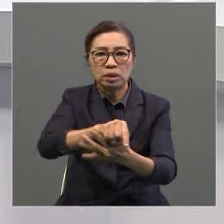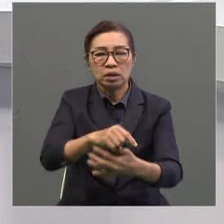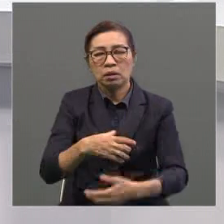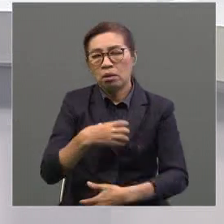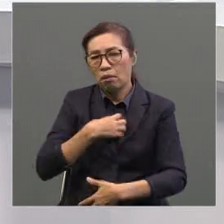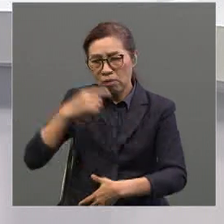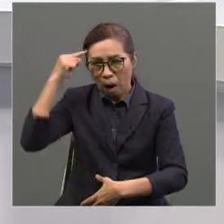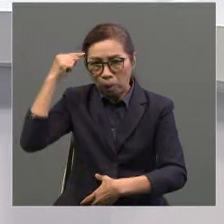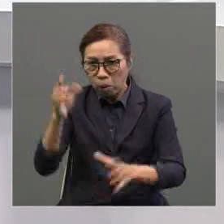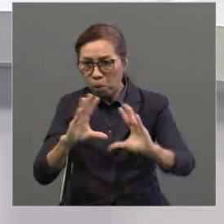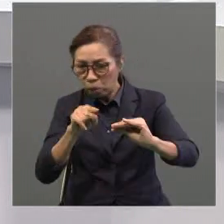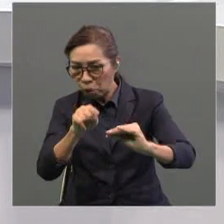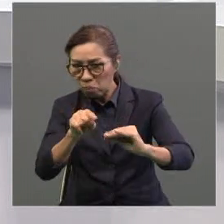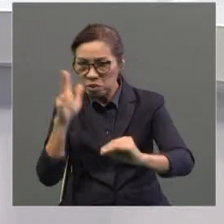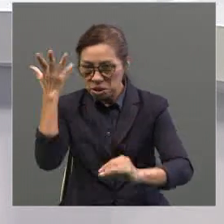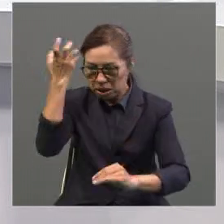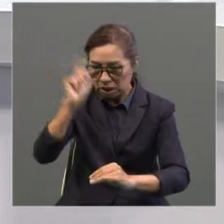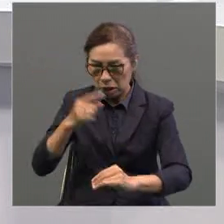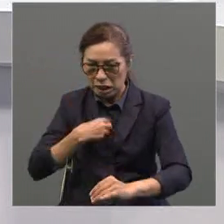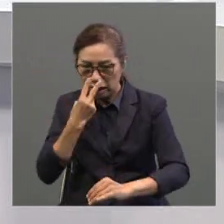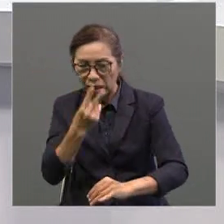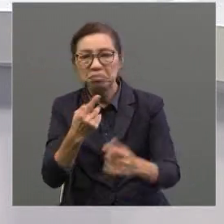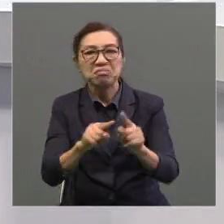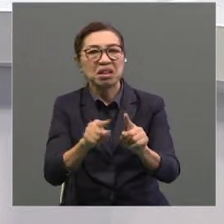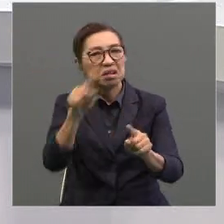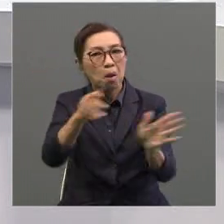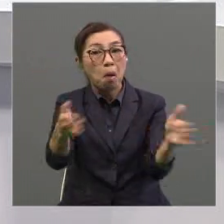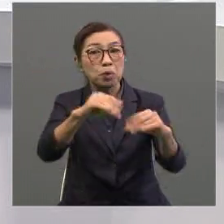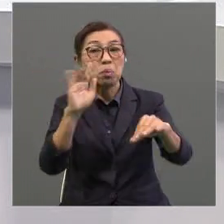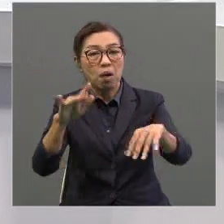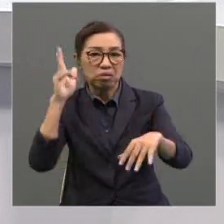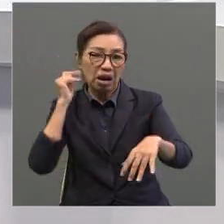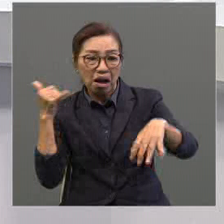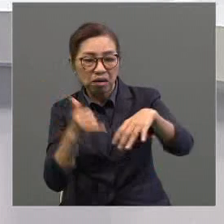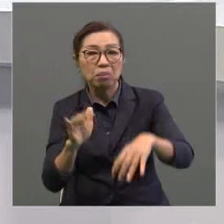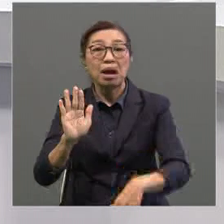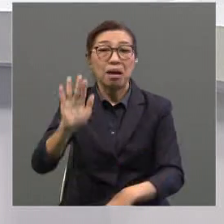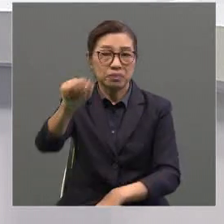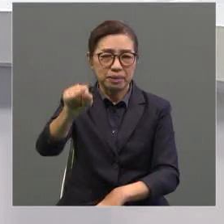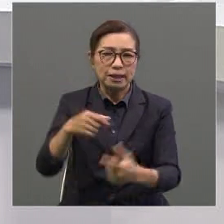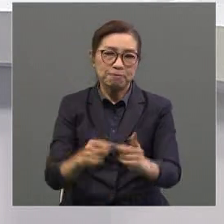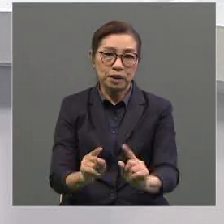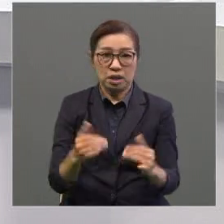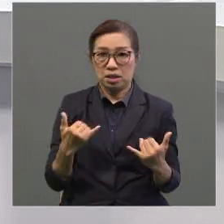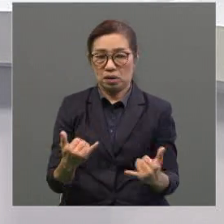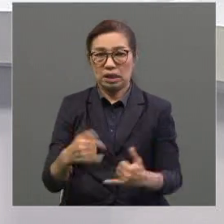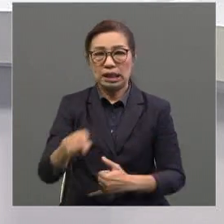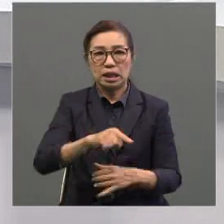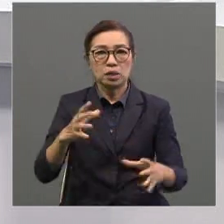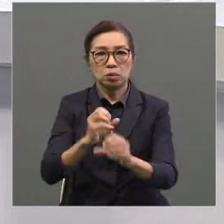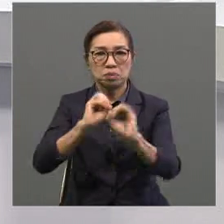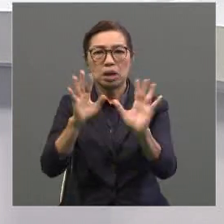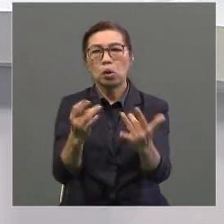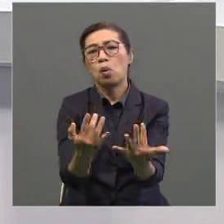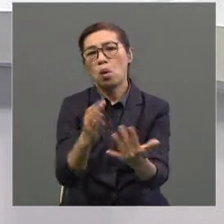ต้องให้นักข่าวไม่สามารถขึ้นไปได้นะแต่ว่าอย่างไรก็ตามทีอย่างที่บอกไปว่านักกันในนี้ความชัดเจน